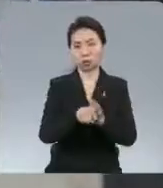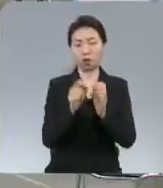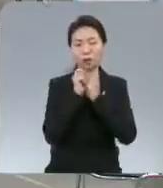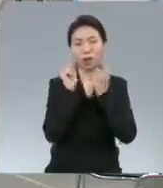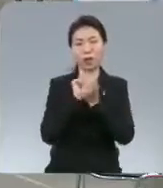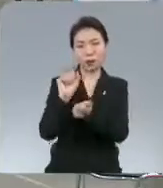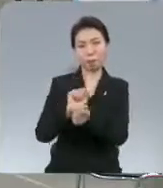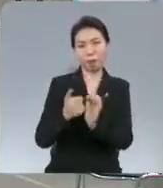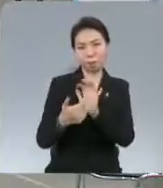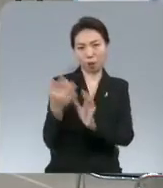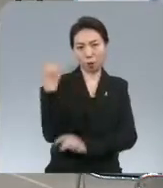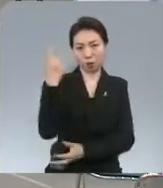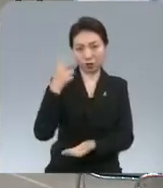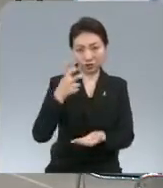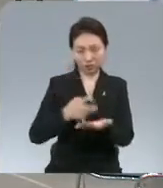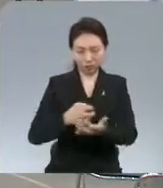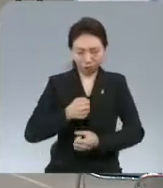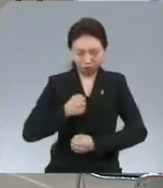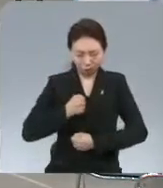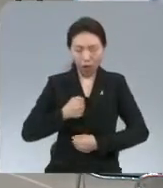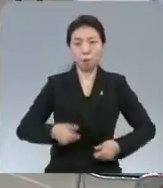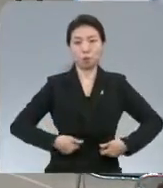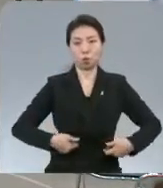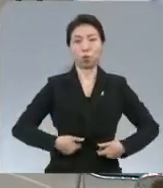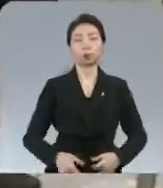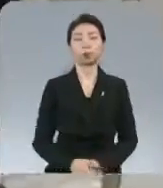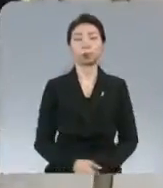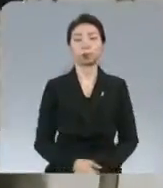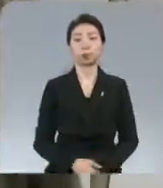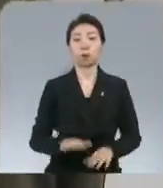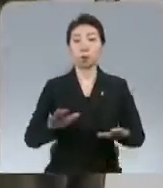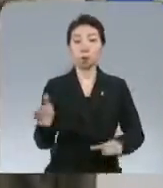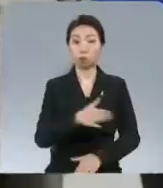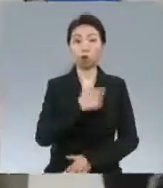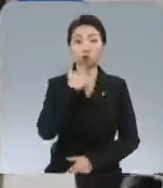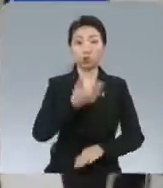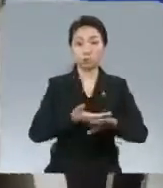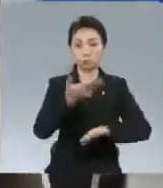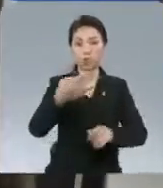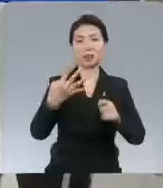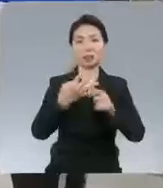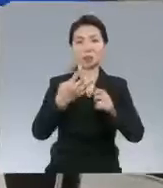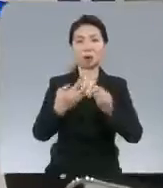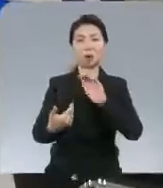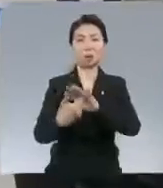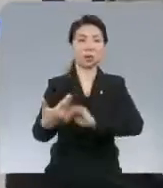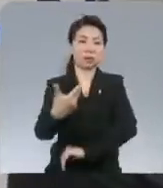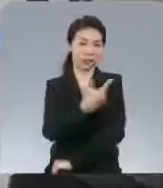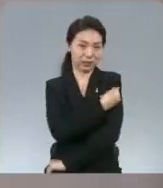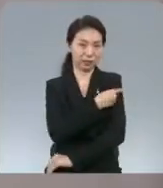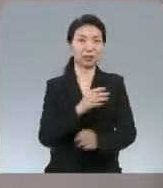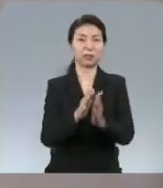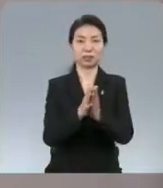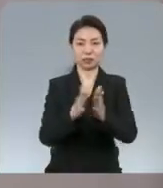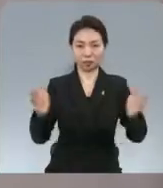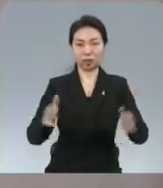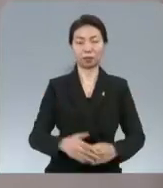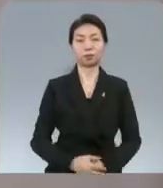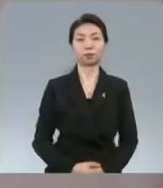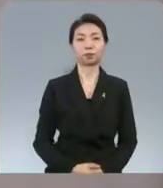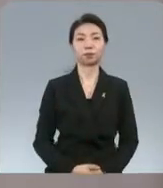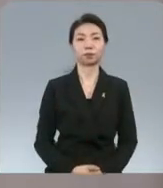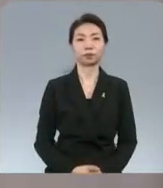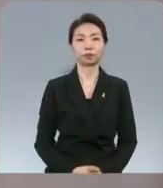mặt khác đến 0 giờ ngày 25 tháng 4 Hàn Quốc ghi nhận 34.000 370k những cô biết người chim mới xuống ngưỡng